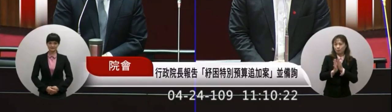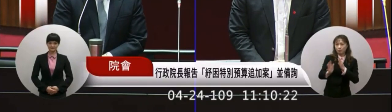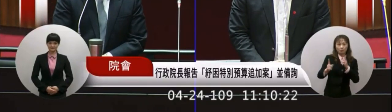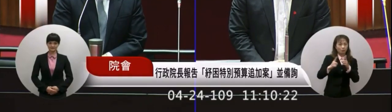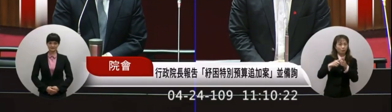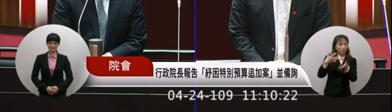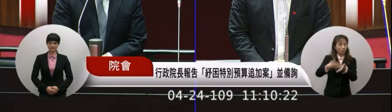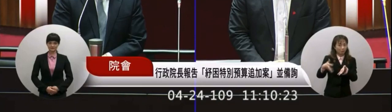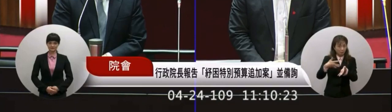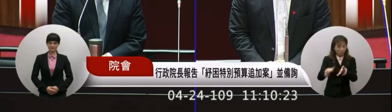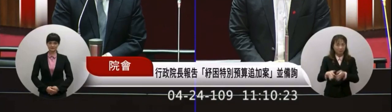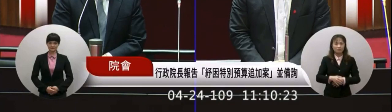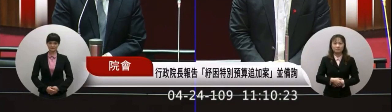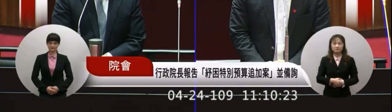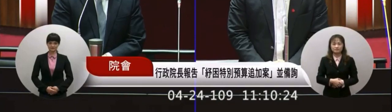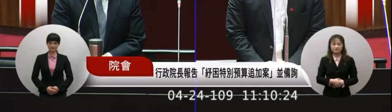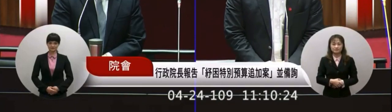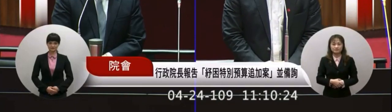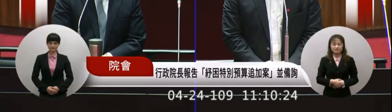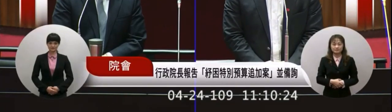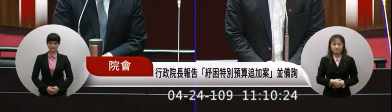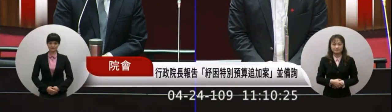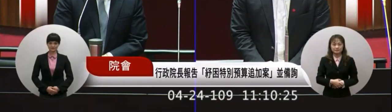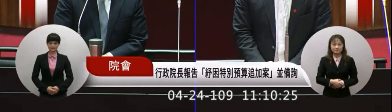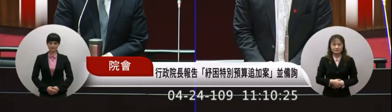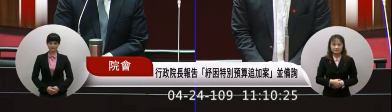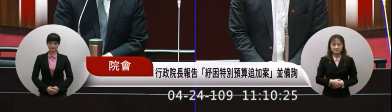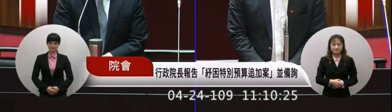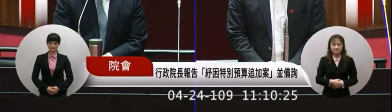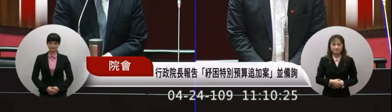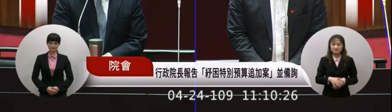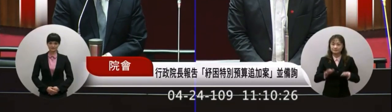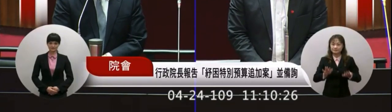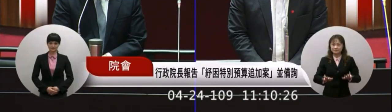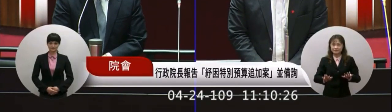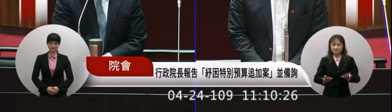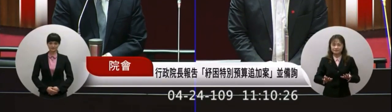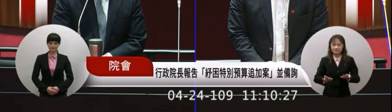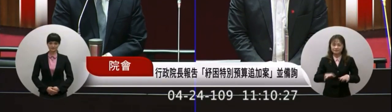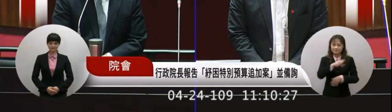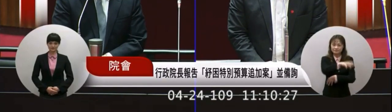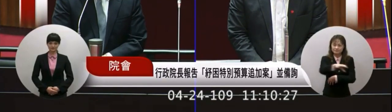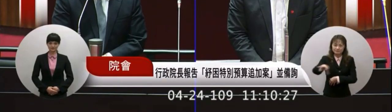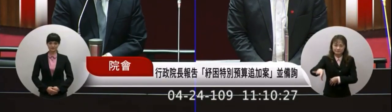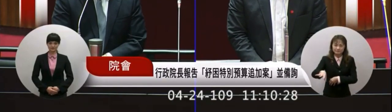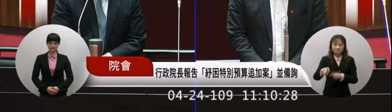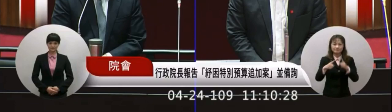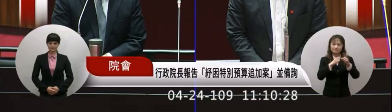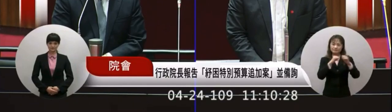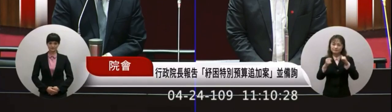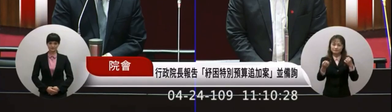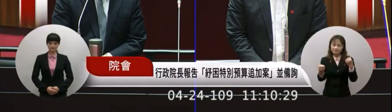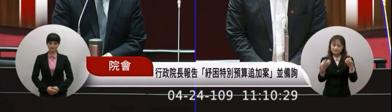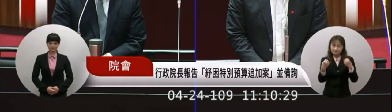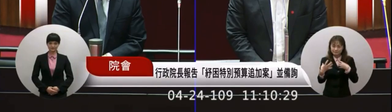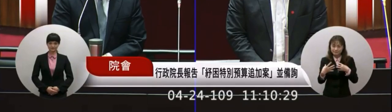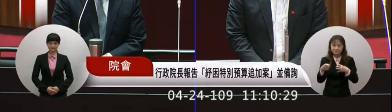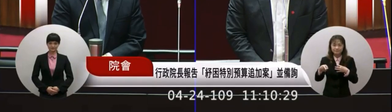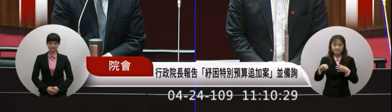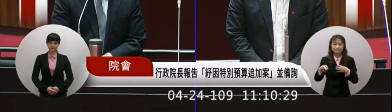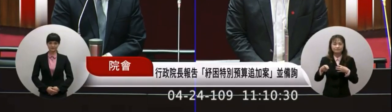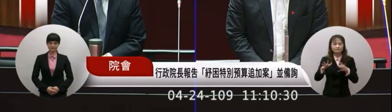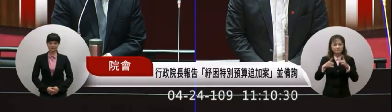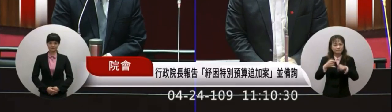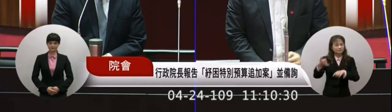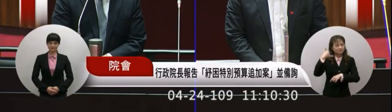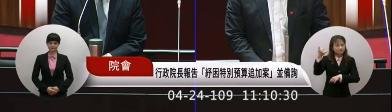量可能比排马术久个较济。那整理着咱伫地方接收着民情，以及着咱有一挂即个乡亲